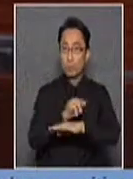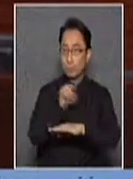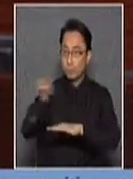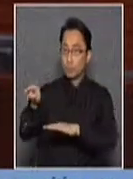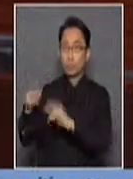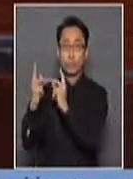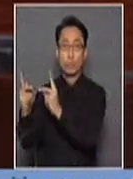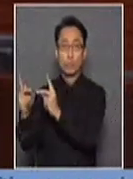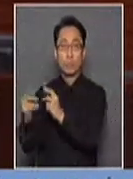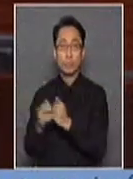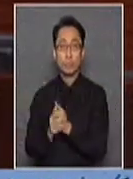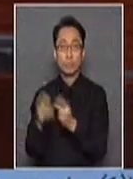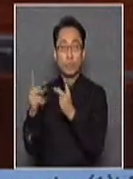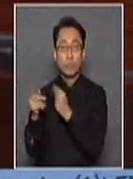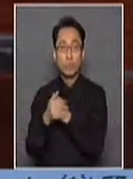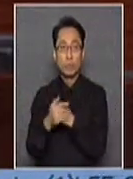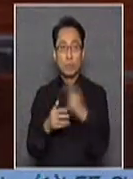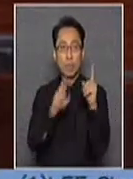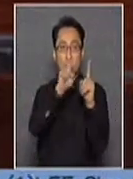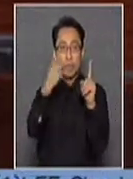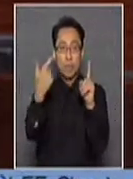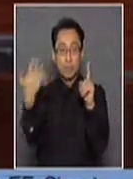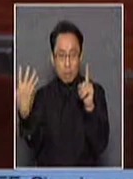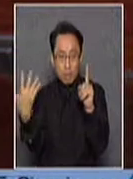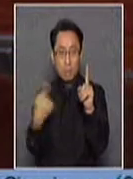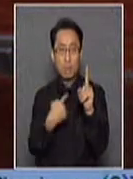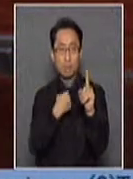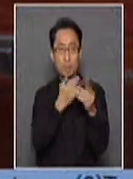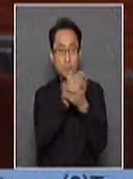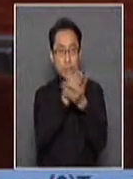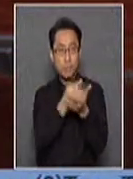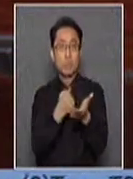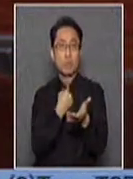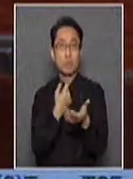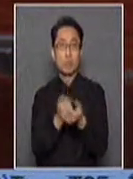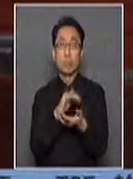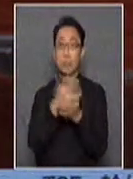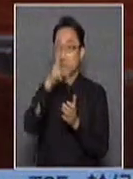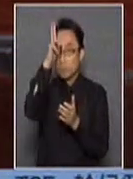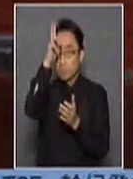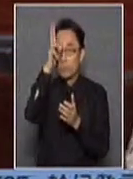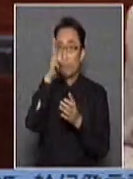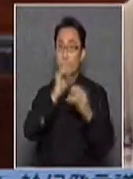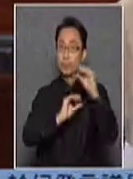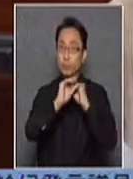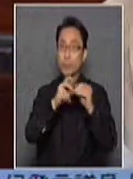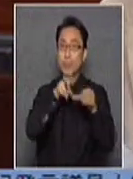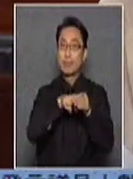嘅，80年代已經提出呢個訴求啦，係嘛？政府最後起呢個西鐵嘅時候，